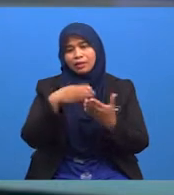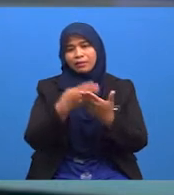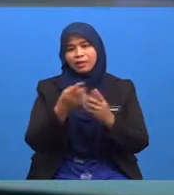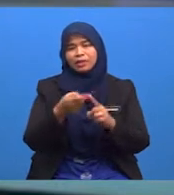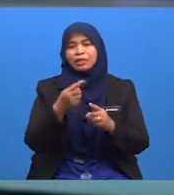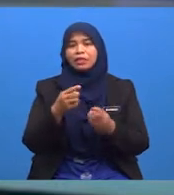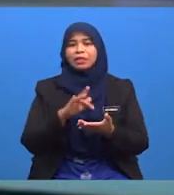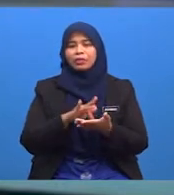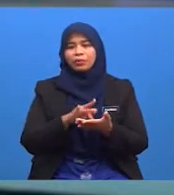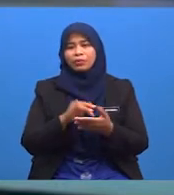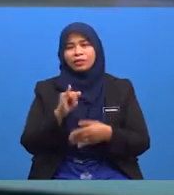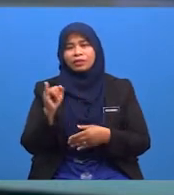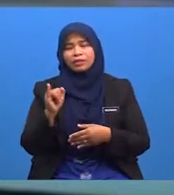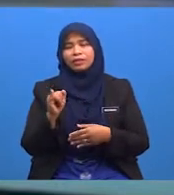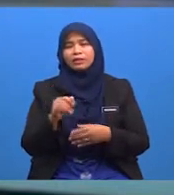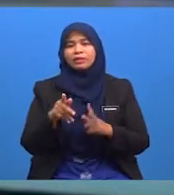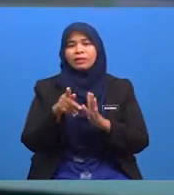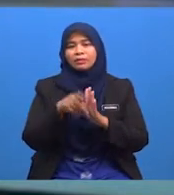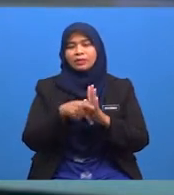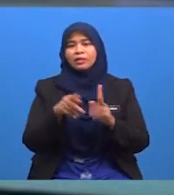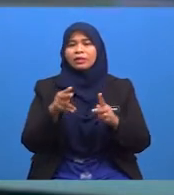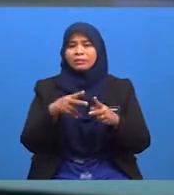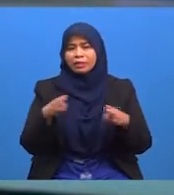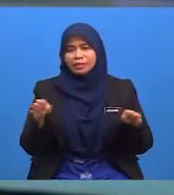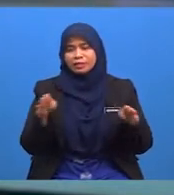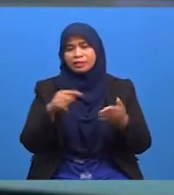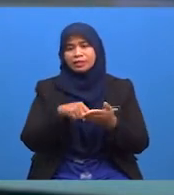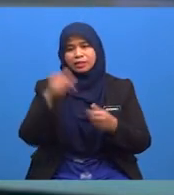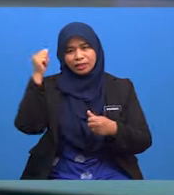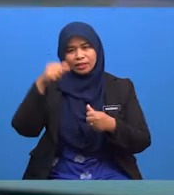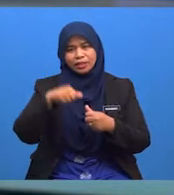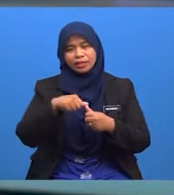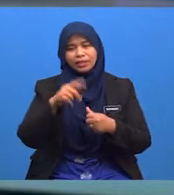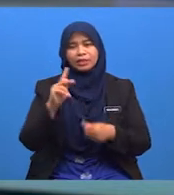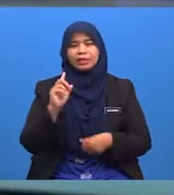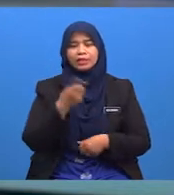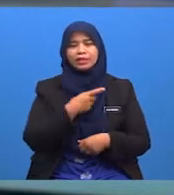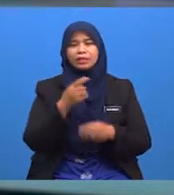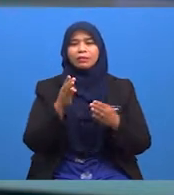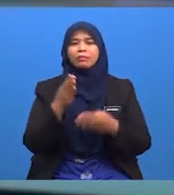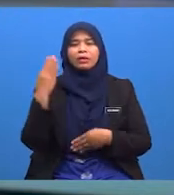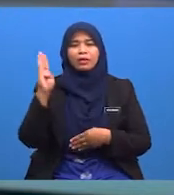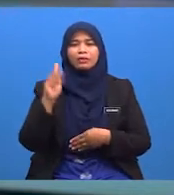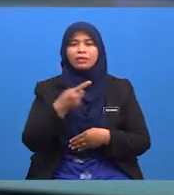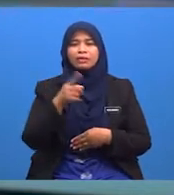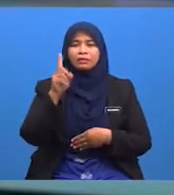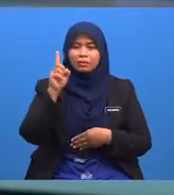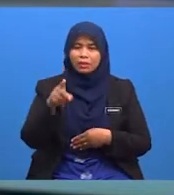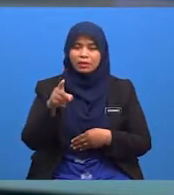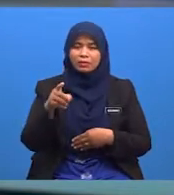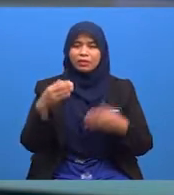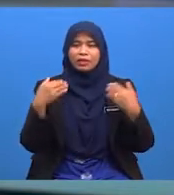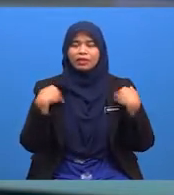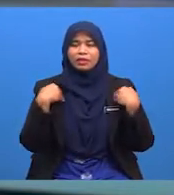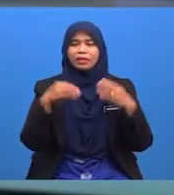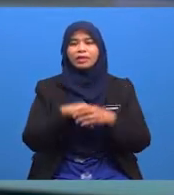daripada mengubati. Peribahasa ini mengingatkan kita bahawa kita perlu berada